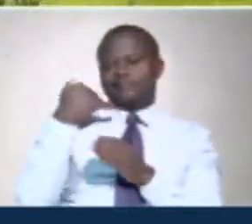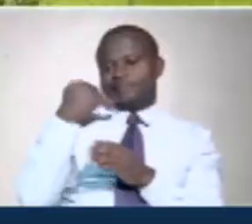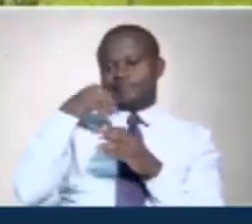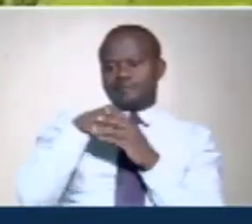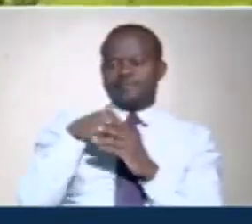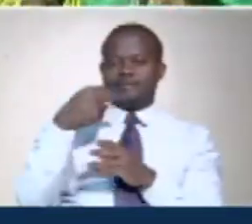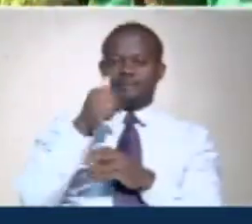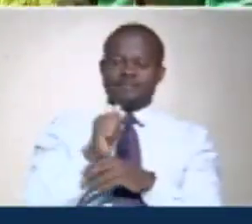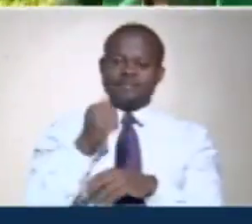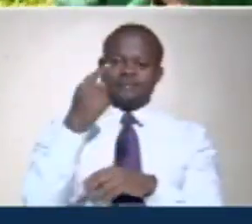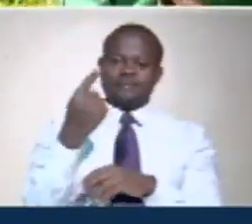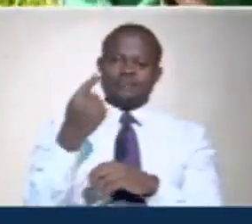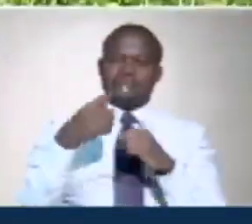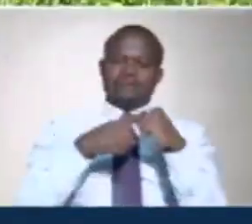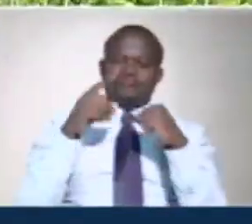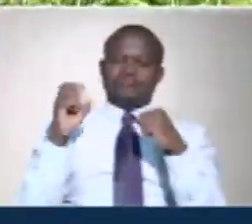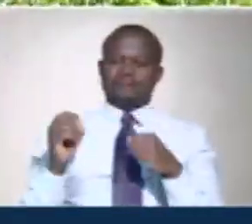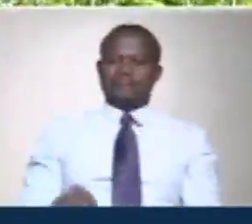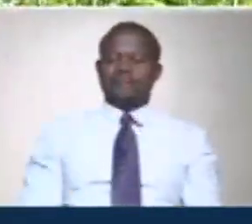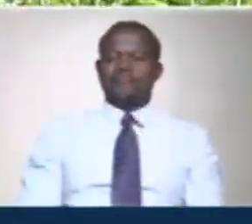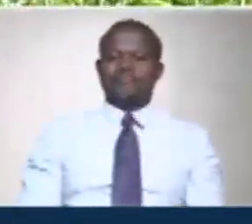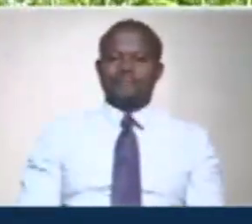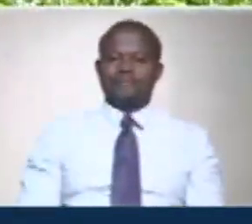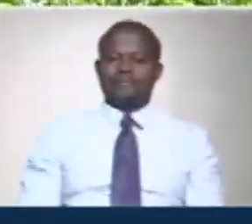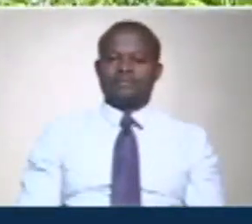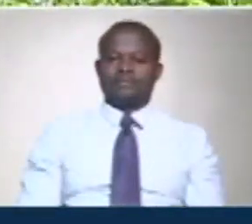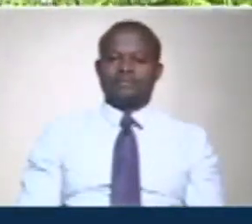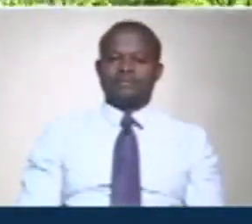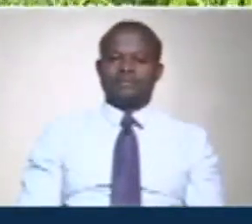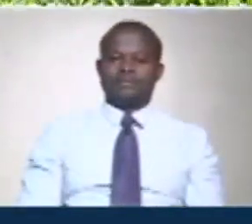bwa hektari zisaga 1600. Tuyisenge Adolphe mu karere ka Nyaruguru.